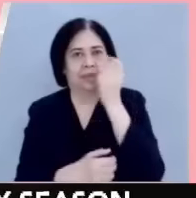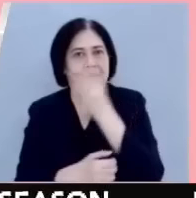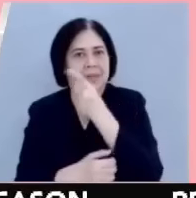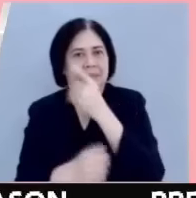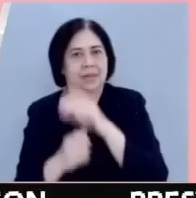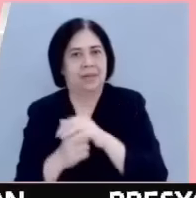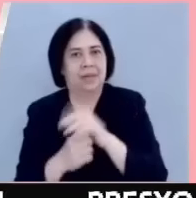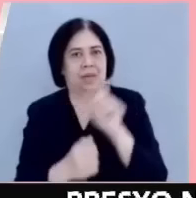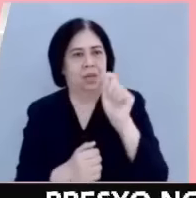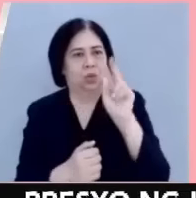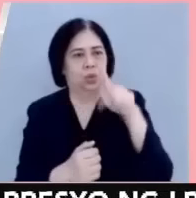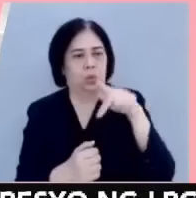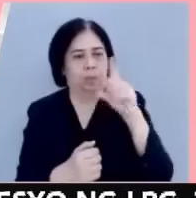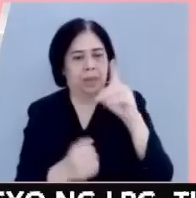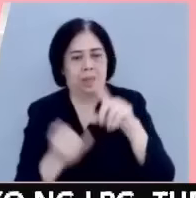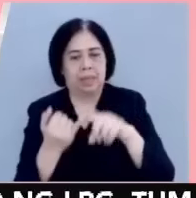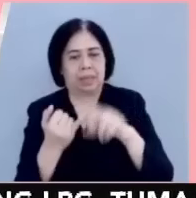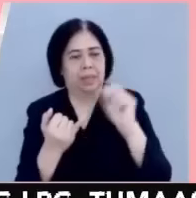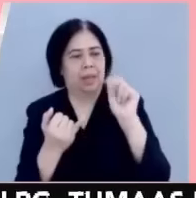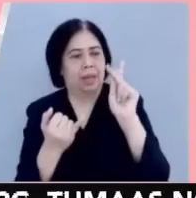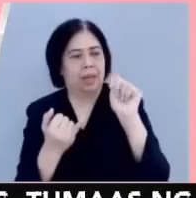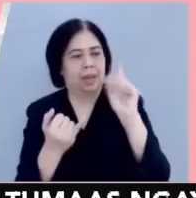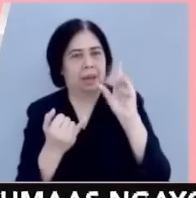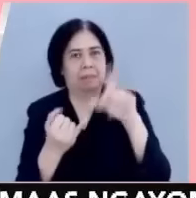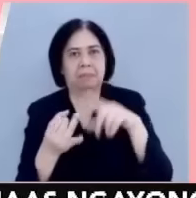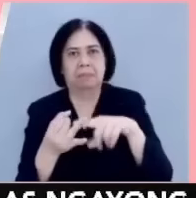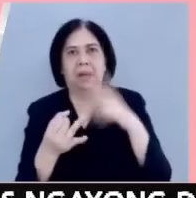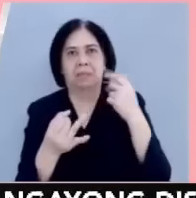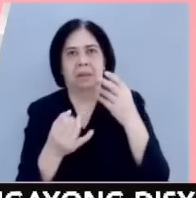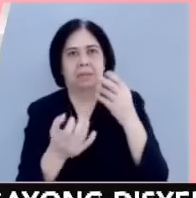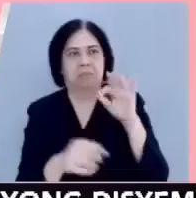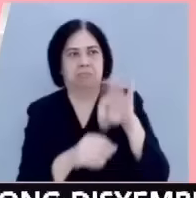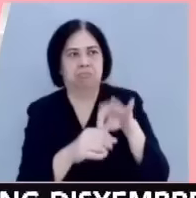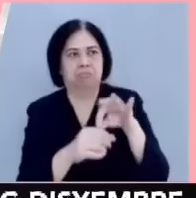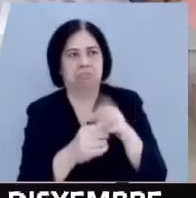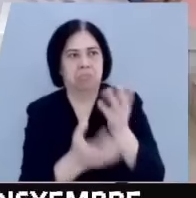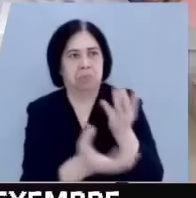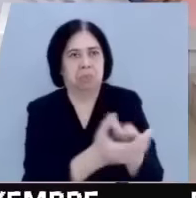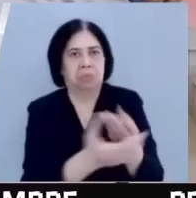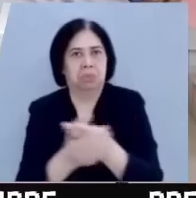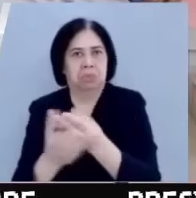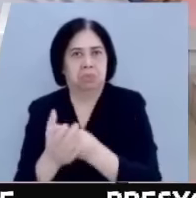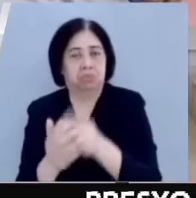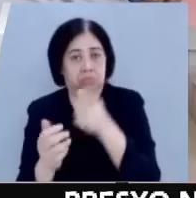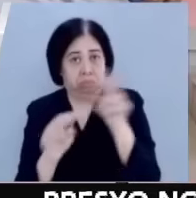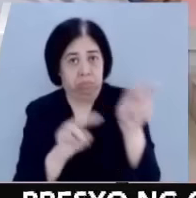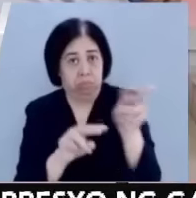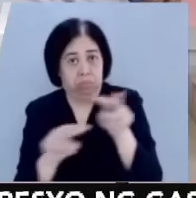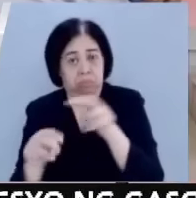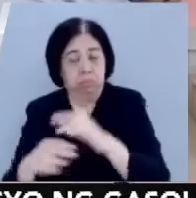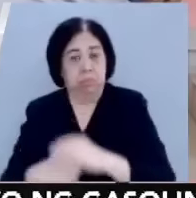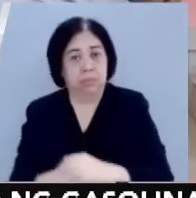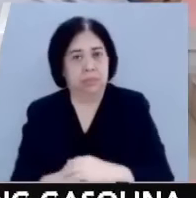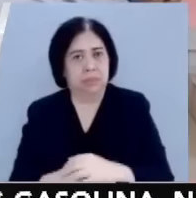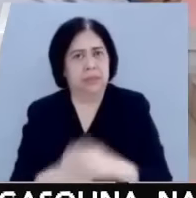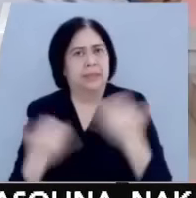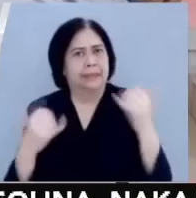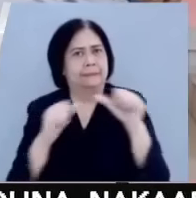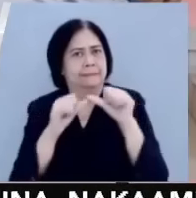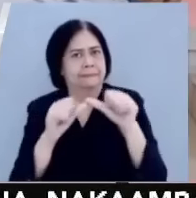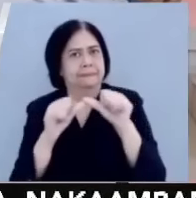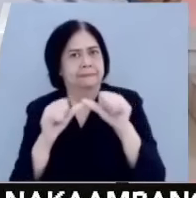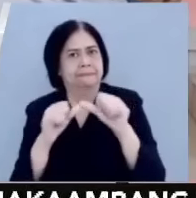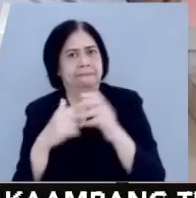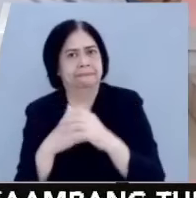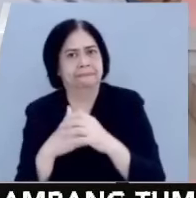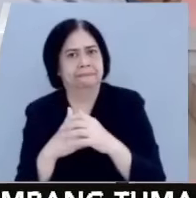akap sa vote buying mino-monitor niyo rin ba yon in continuous program kasi siya e so it's up